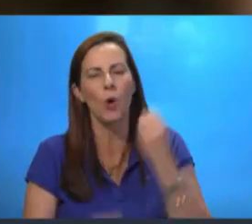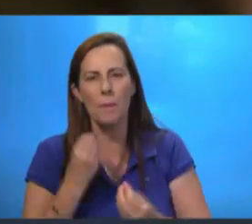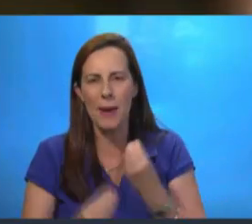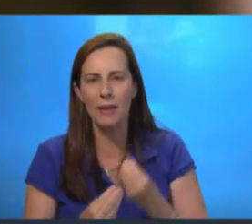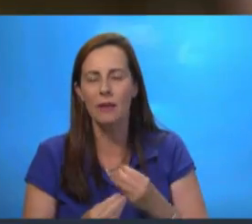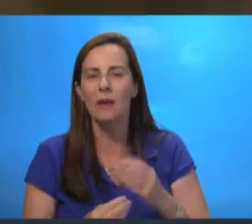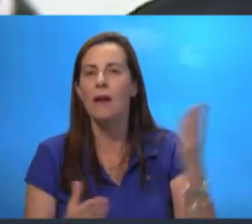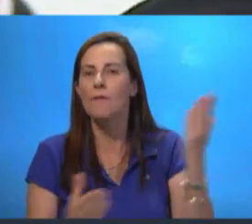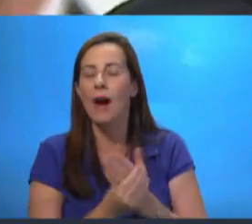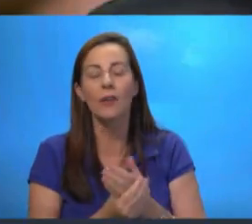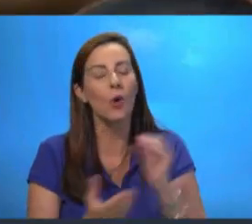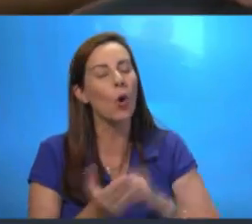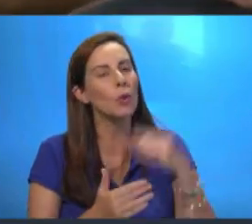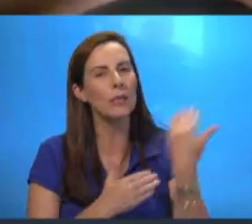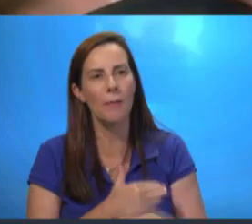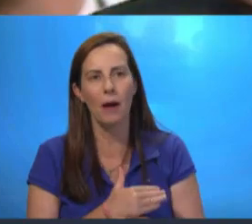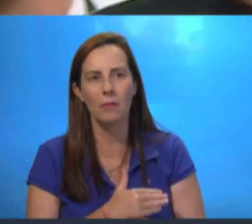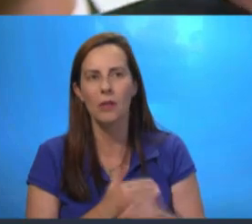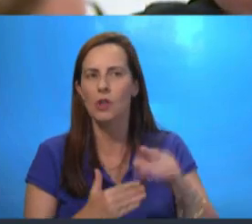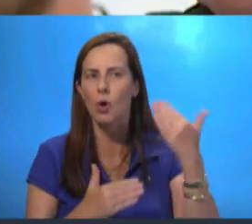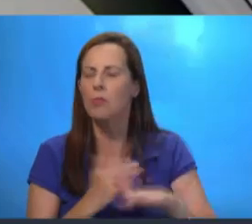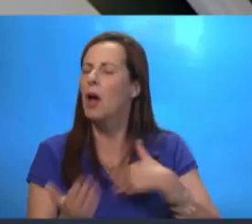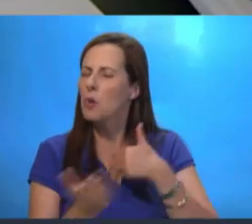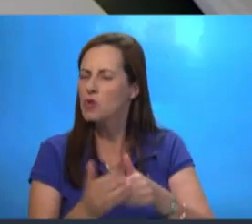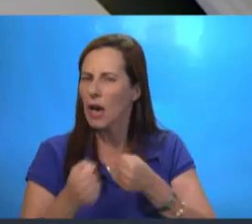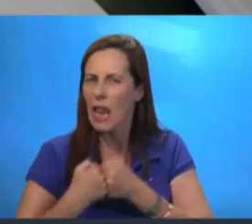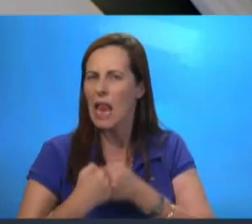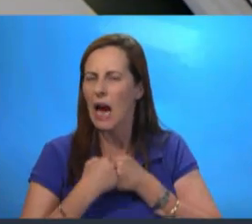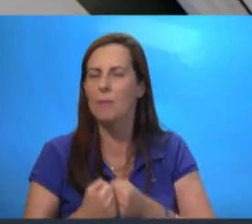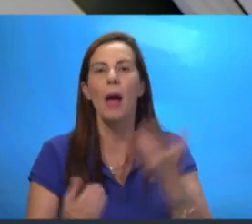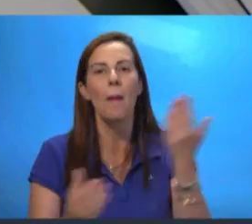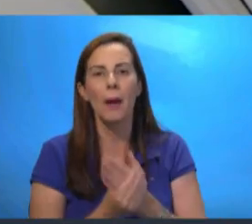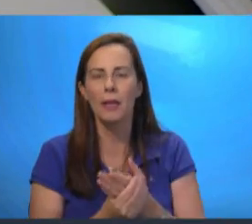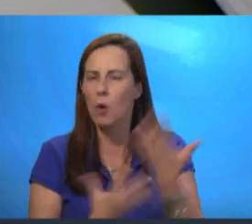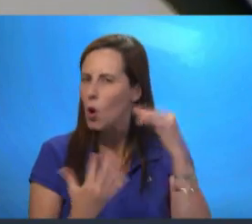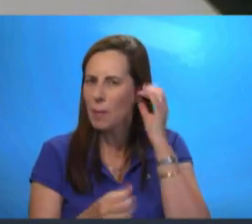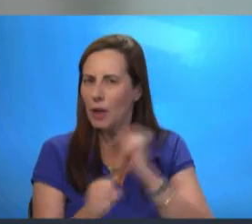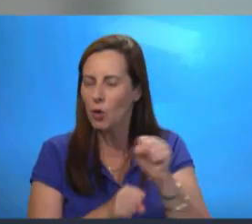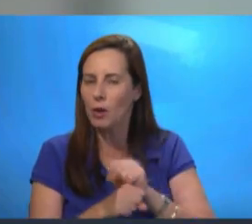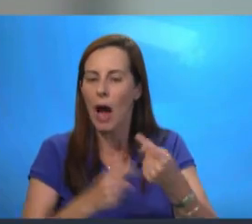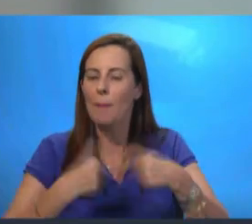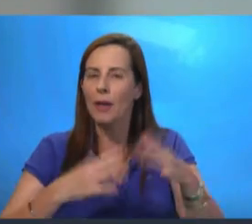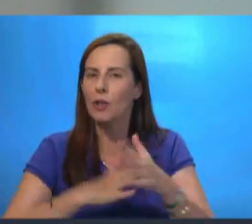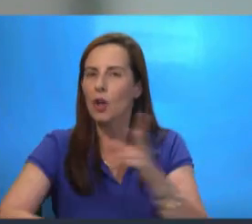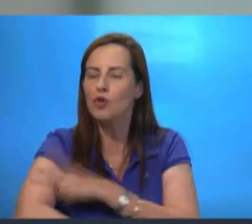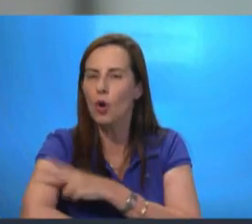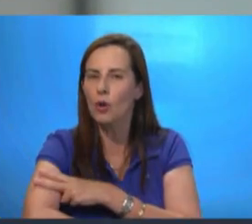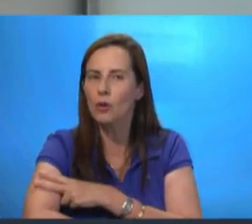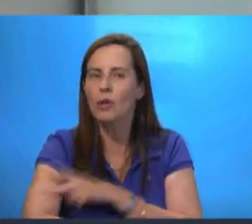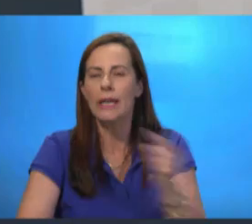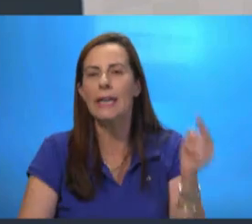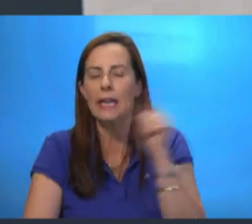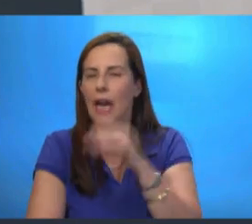והתיק עוד רחוק מסיום. לא סוף פסוק, אנחנו נמשיך להילחם. בתיק לא היו מתלוננות. המחלקה לחקירות שוטרים היא שהגיעה